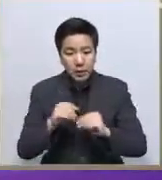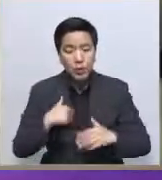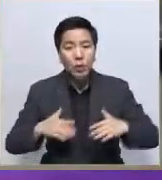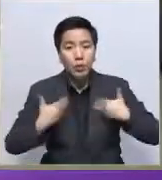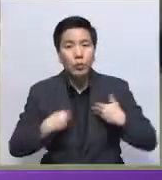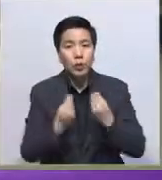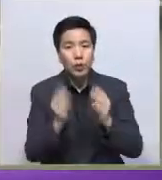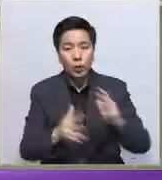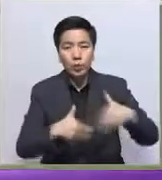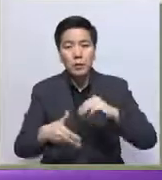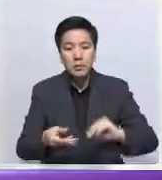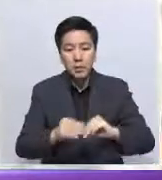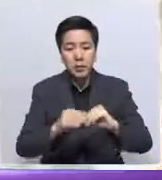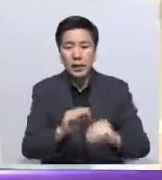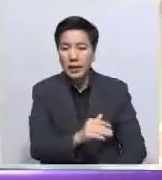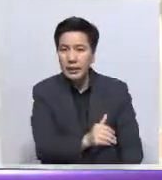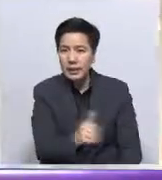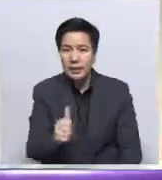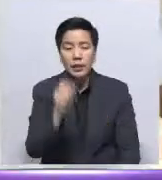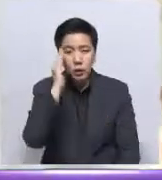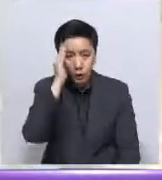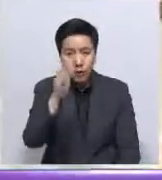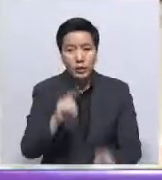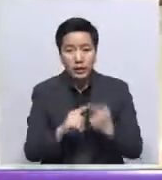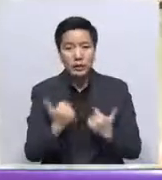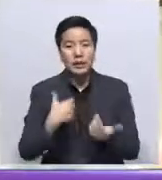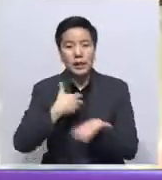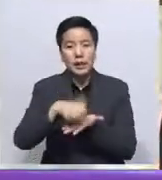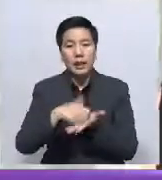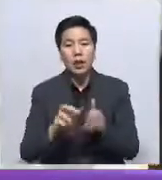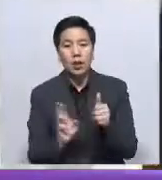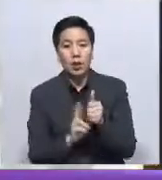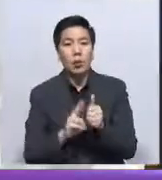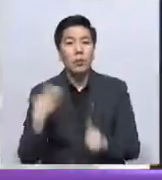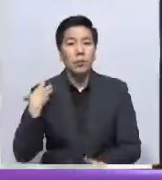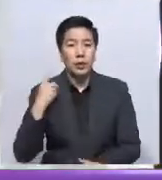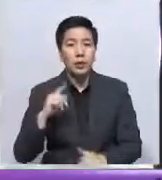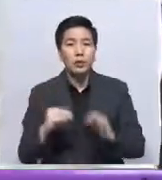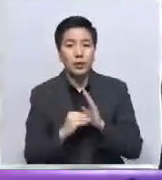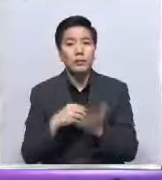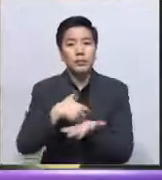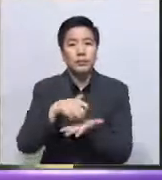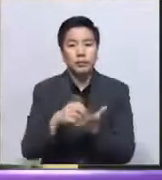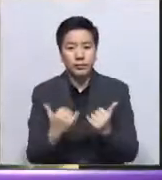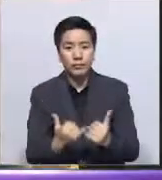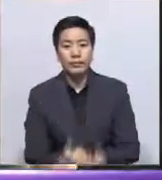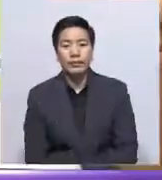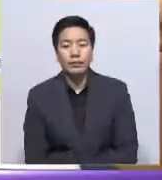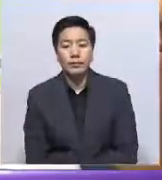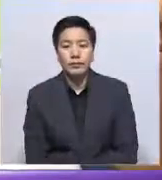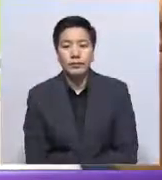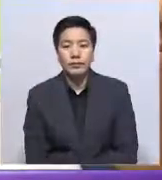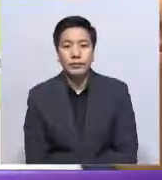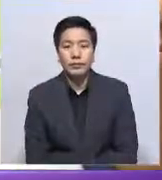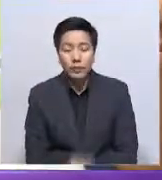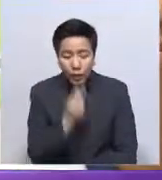ให้กับพี่น้องประชาชนให้ดีขึ้นในปีต่อๆไปด้วยไปฟังเสียงท่านรองปลัดกรุงเทพมหานครค่ะ เรื่องการ